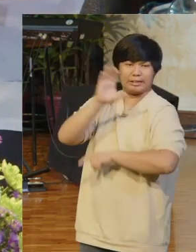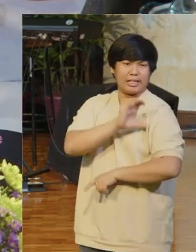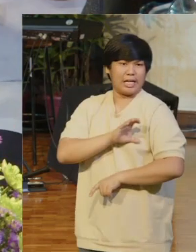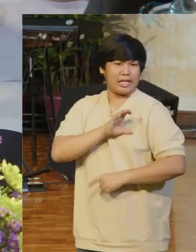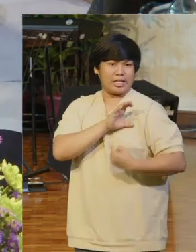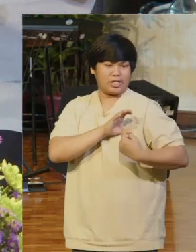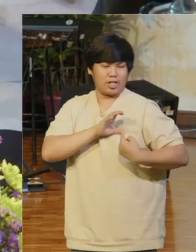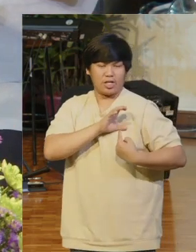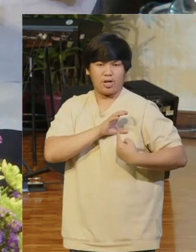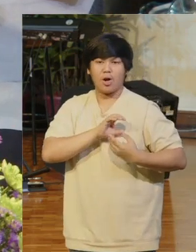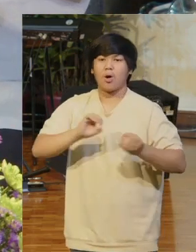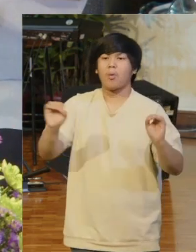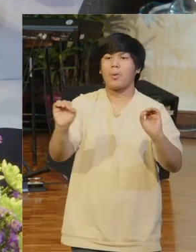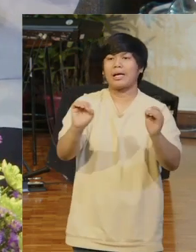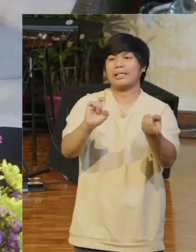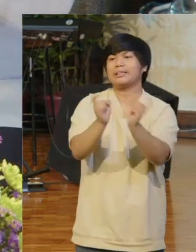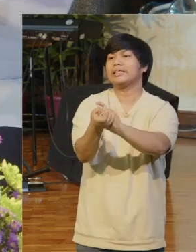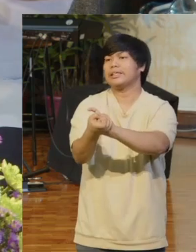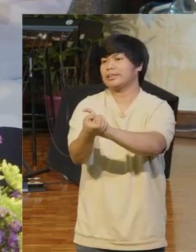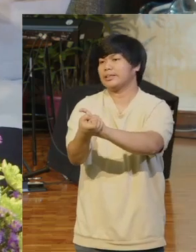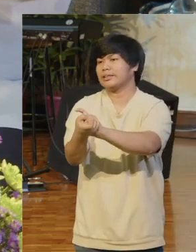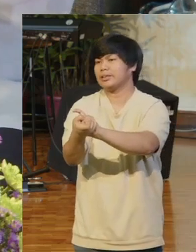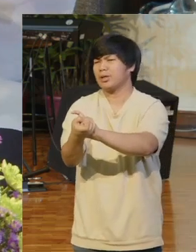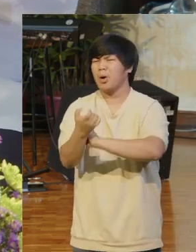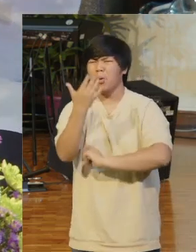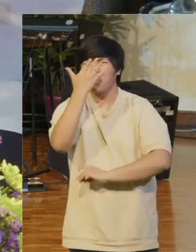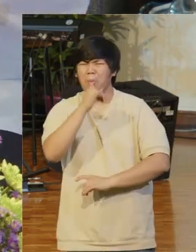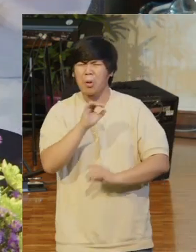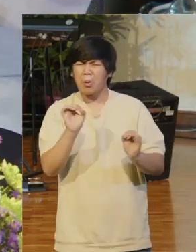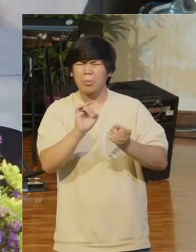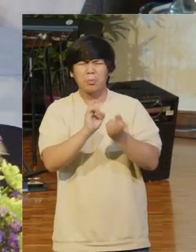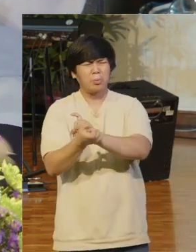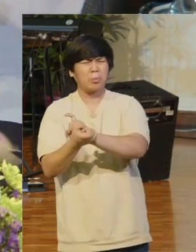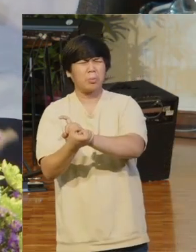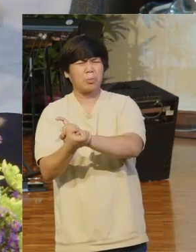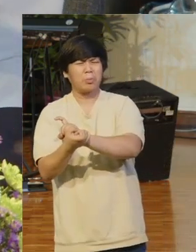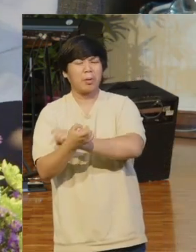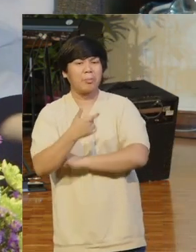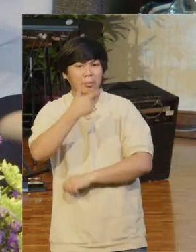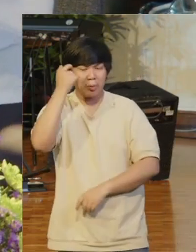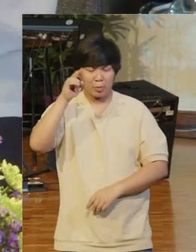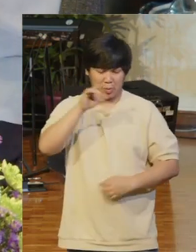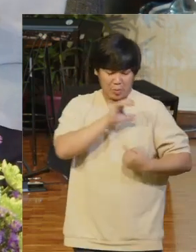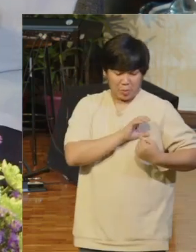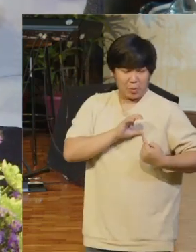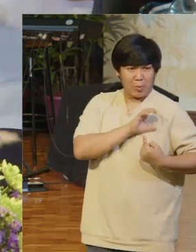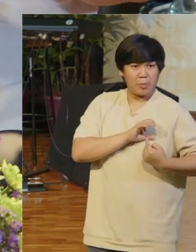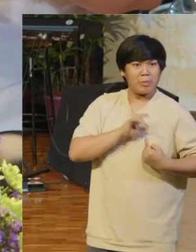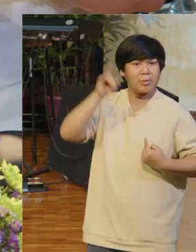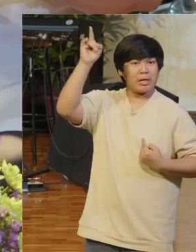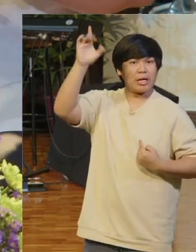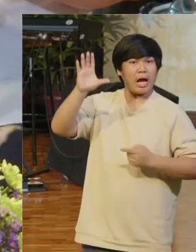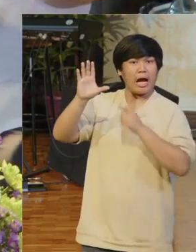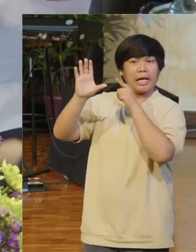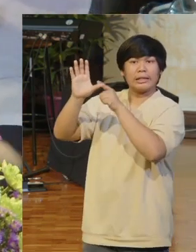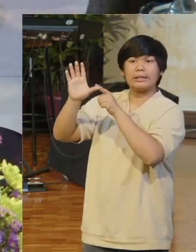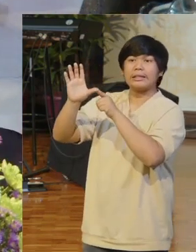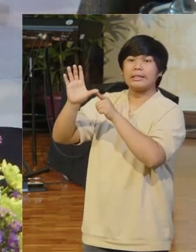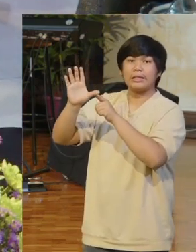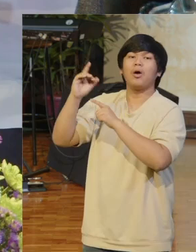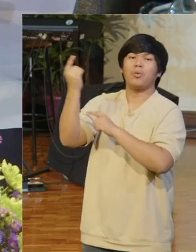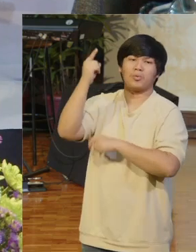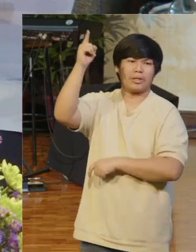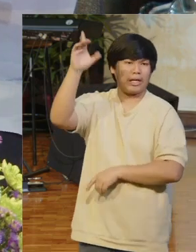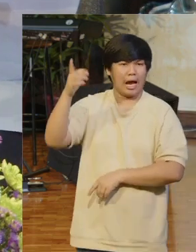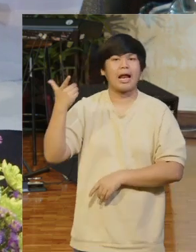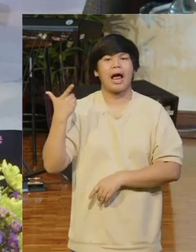attributes ng ating Diyos. Bakit incommunicable? Sapagkat itong mga katangiang ito ay tanging